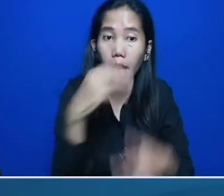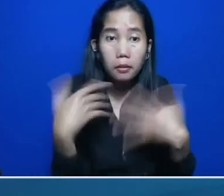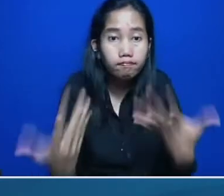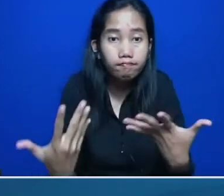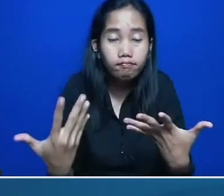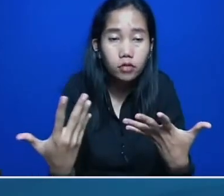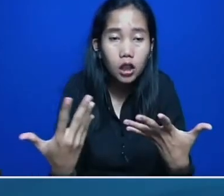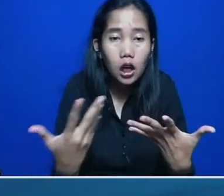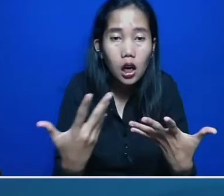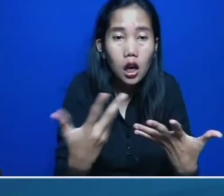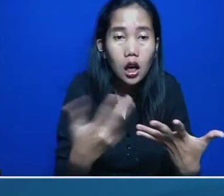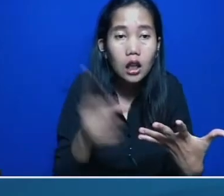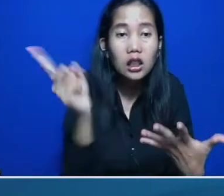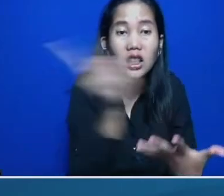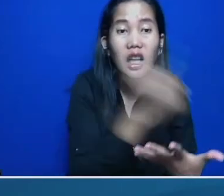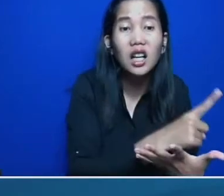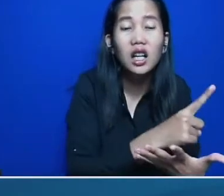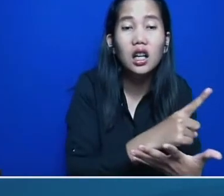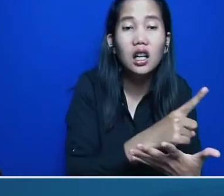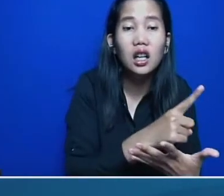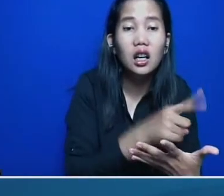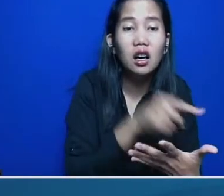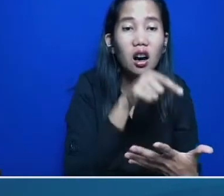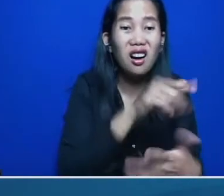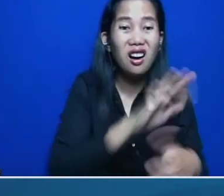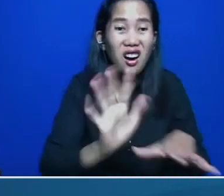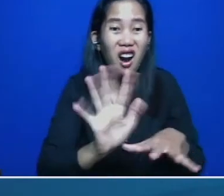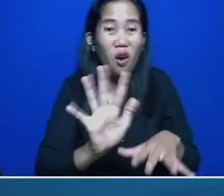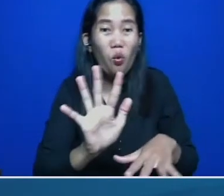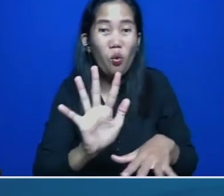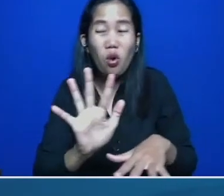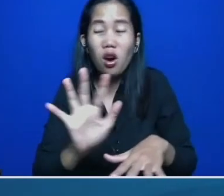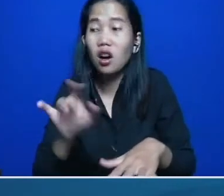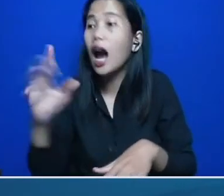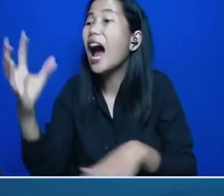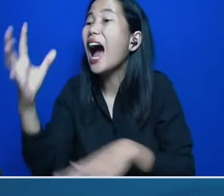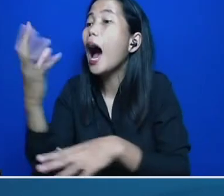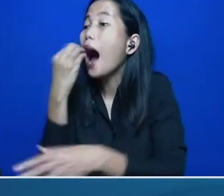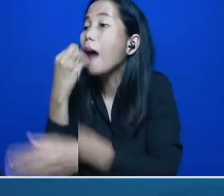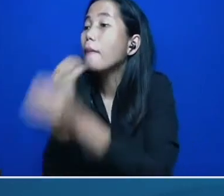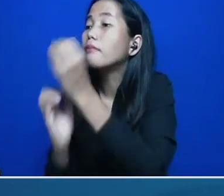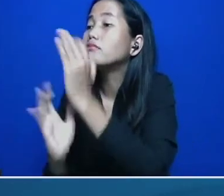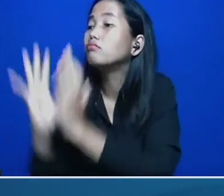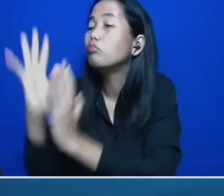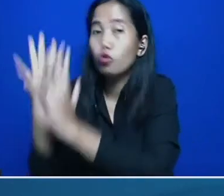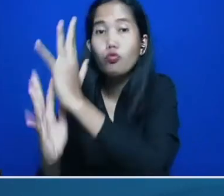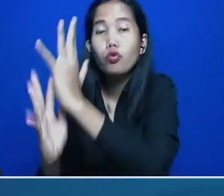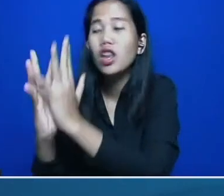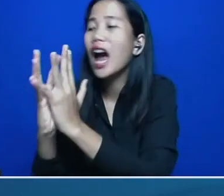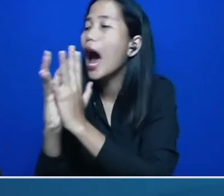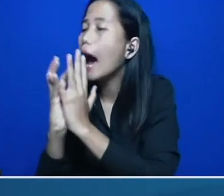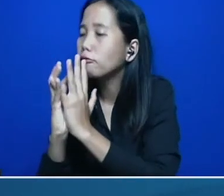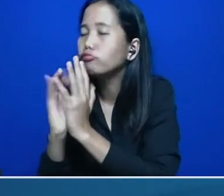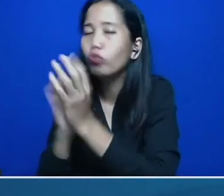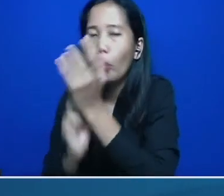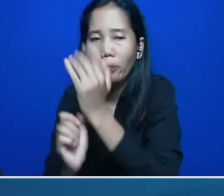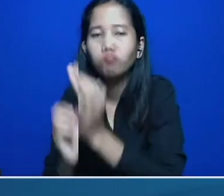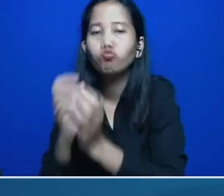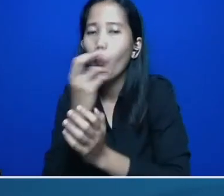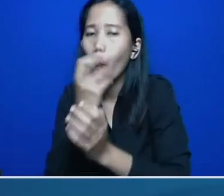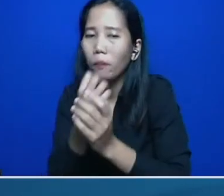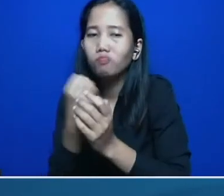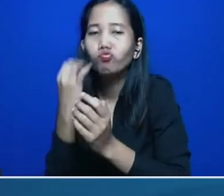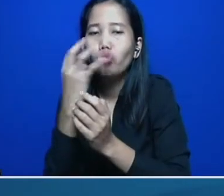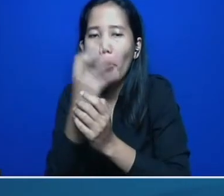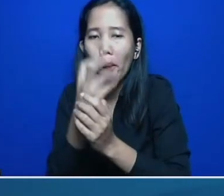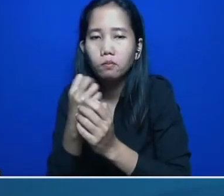memamah biak tapi tidak berkuku belah harap kamu itu baik jadi dua